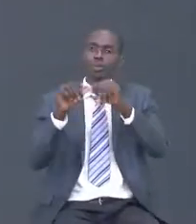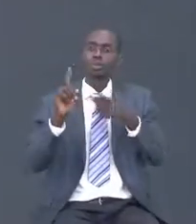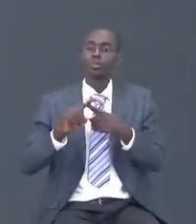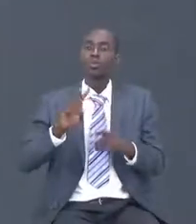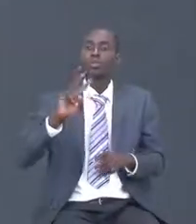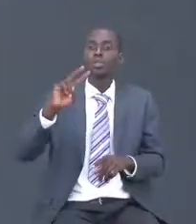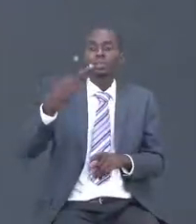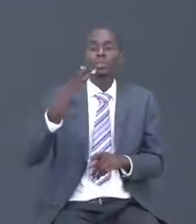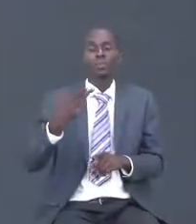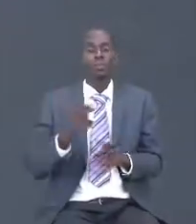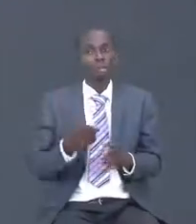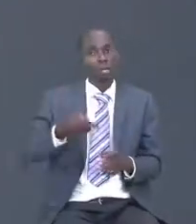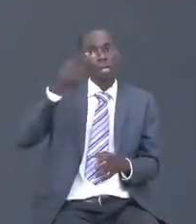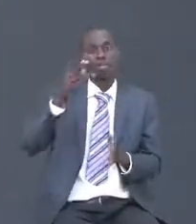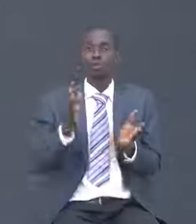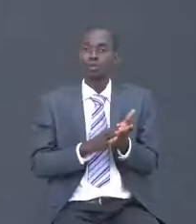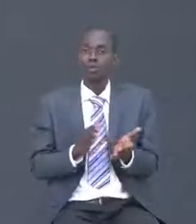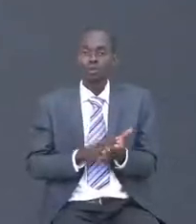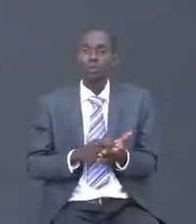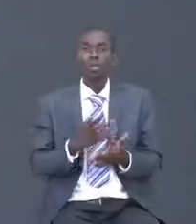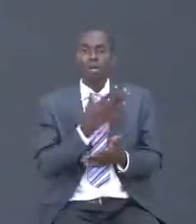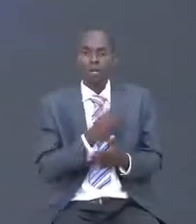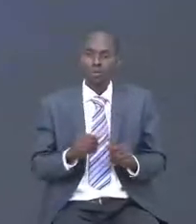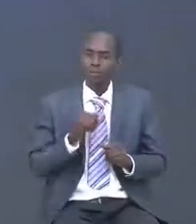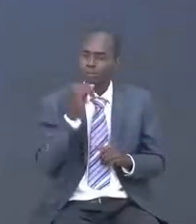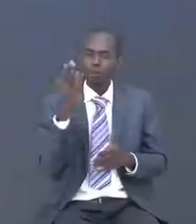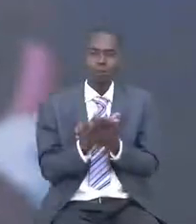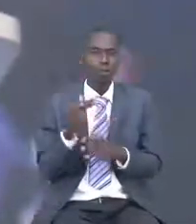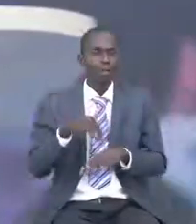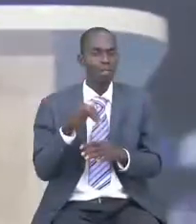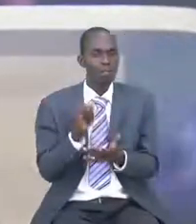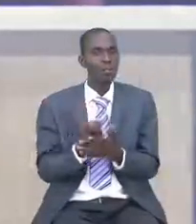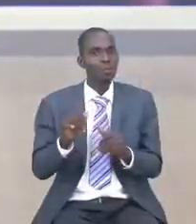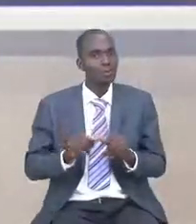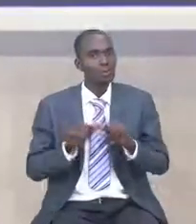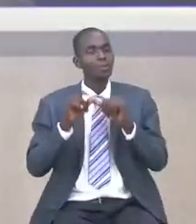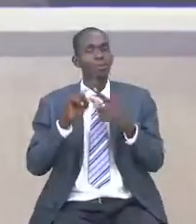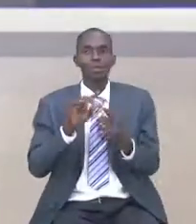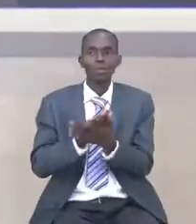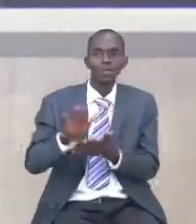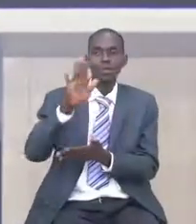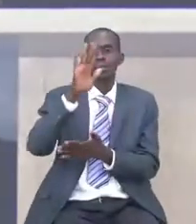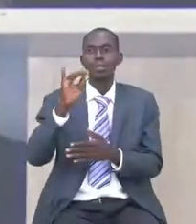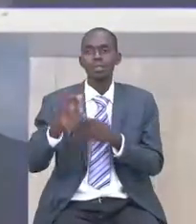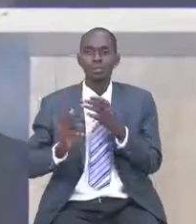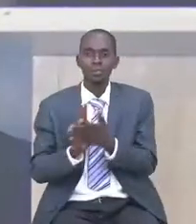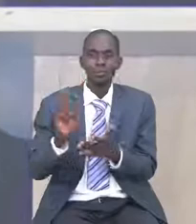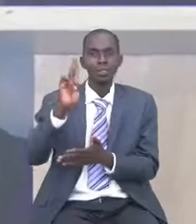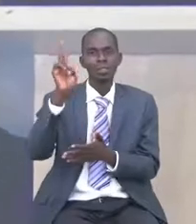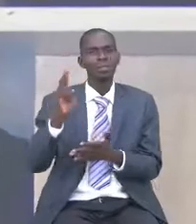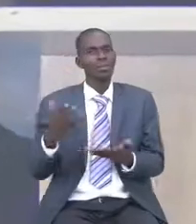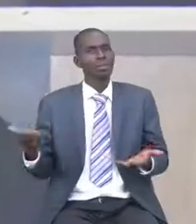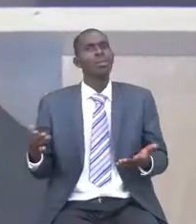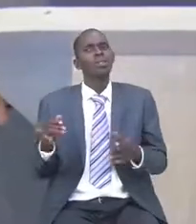pas, oh, j'ai eu assez, je m'arrête. Non, tu continues à chercher, à viser. C'est une chose